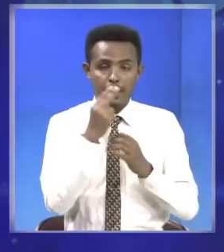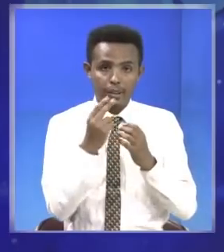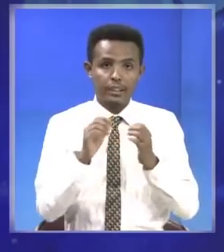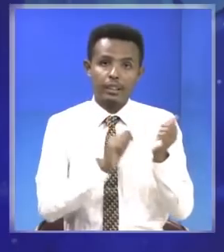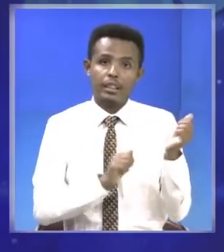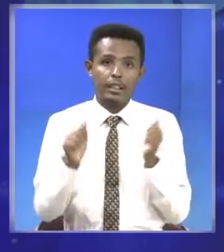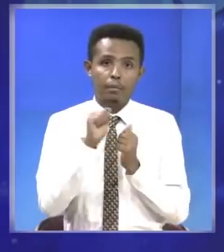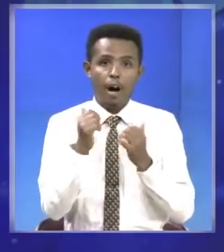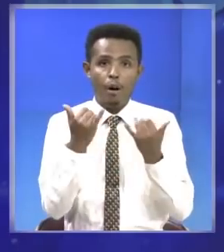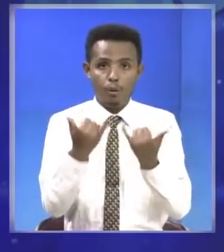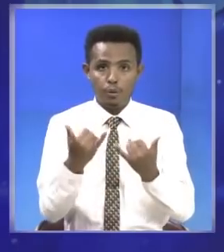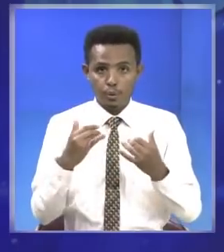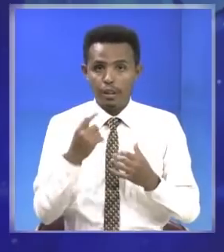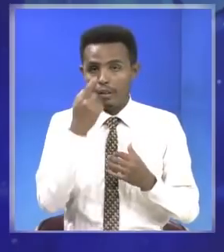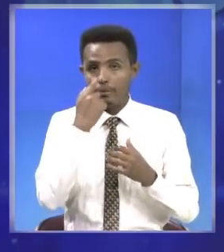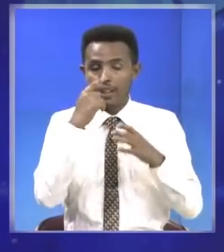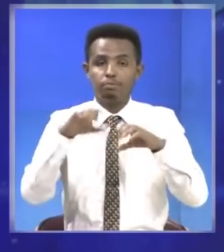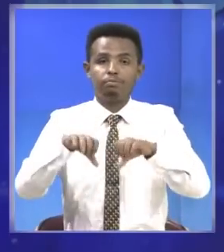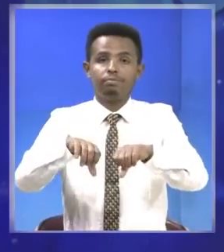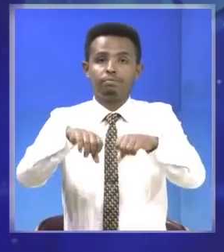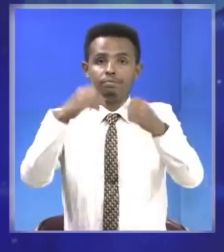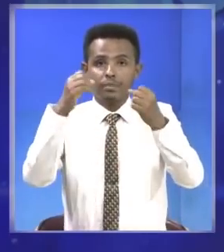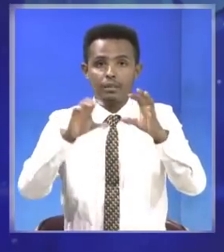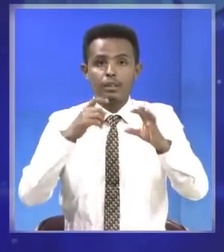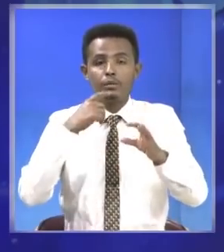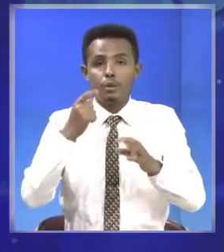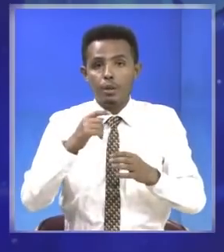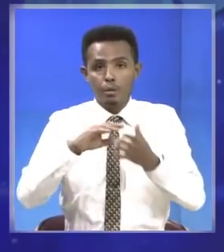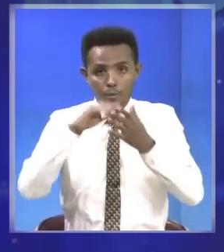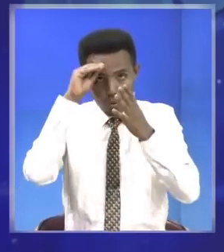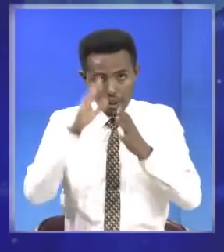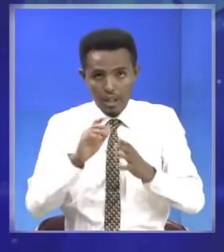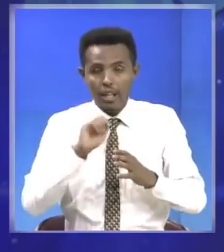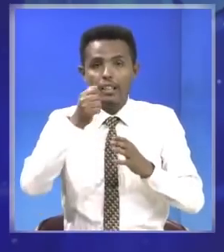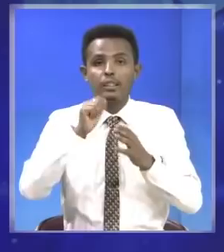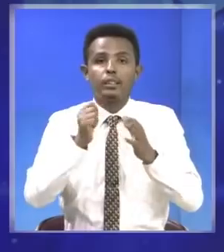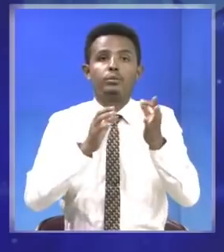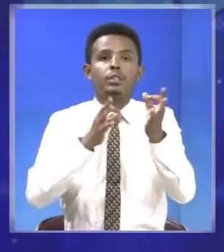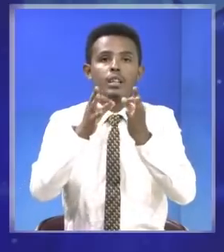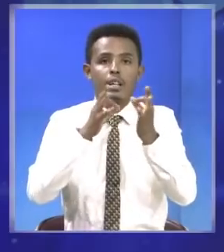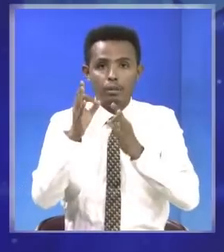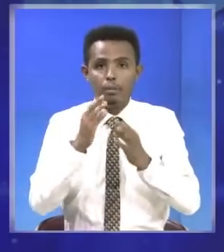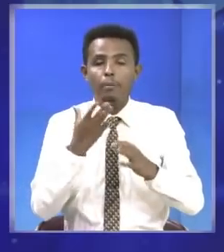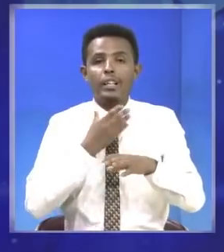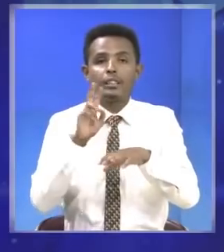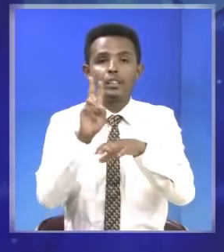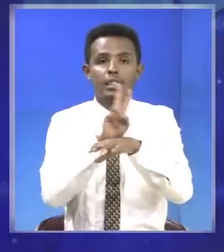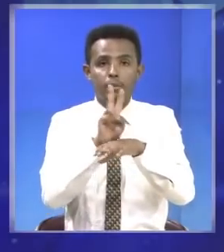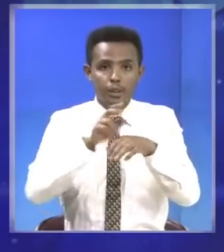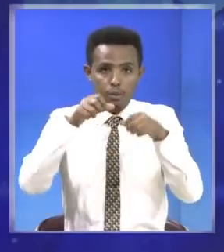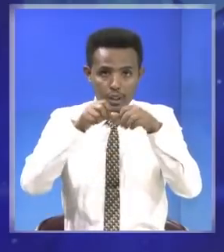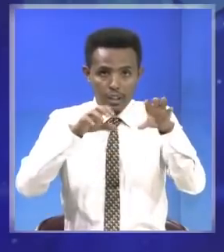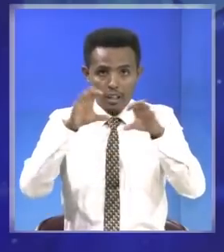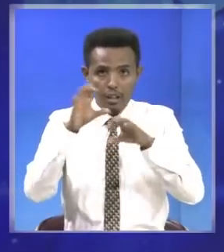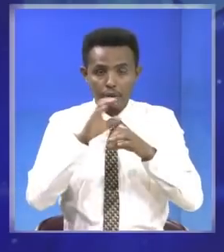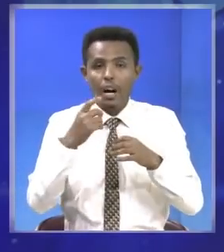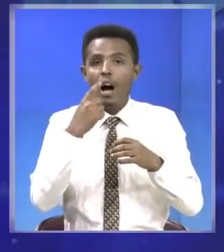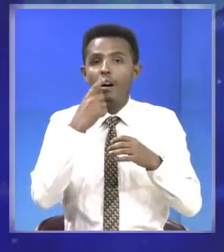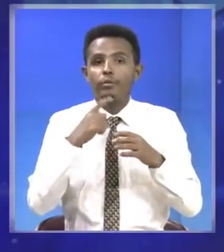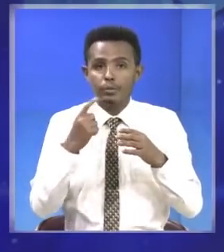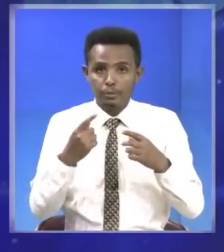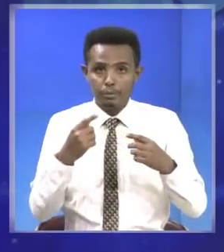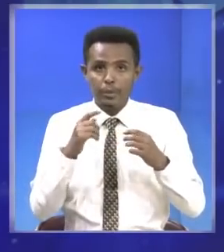ሲሉ ምሁራን፣ ፖለቲከኞችና ጋዜጠኞች ተናገሩ። ከአማራ ቴሌቪዥን ጋር ቆይታ ያደረጉ ባለሙያዎች አሁን ላይ እንደ ሀገር ከአፍ በዘለለ